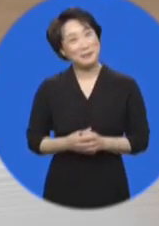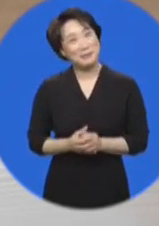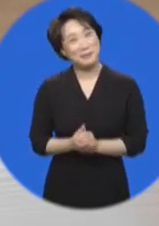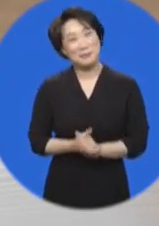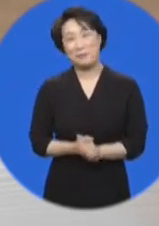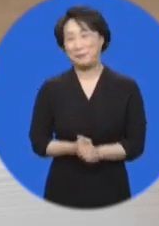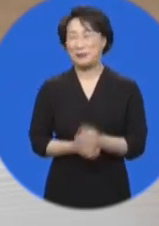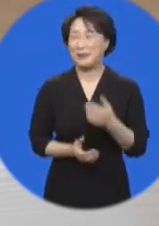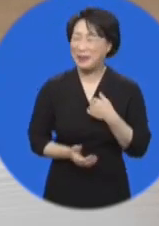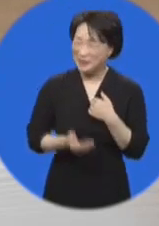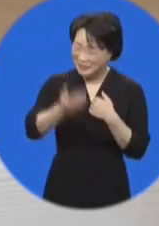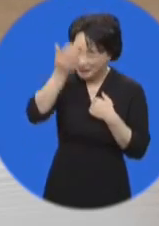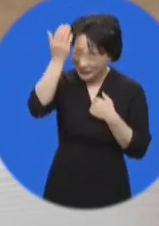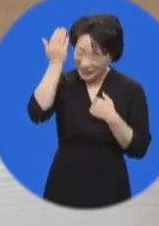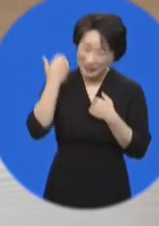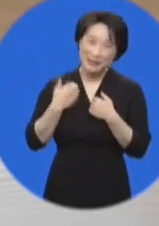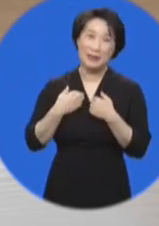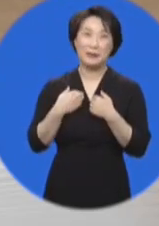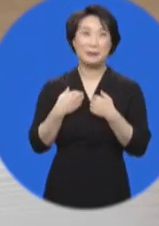저는 옛날에